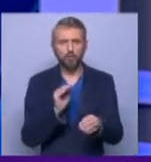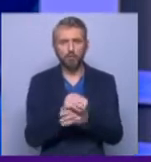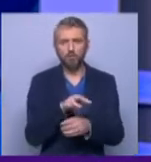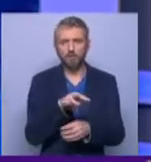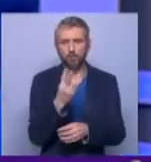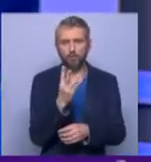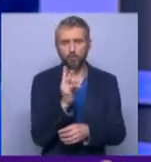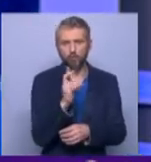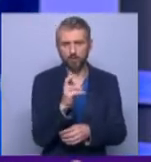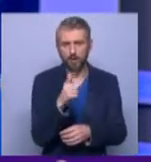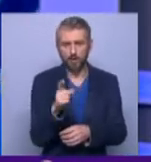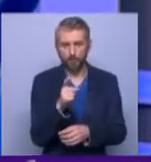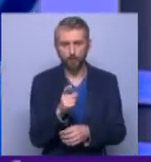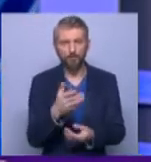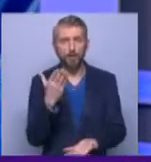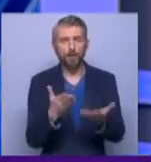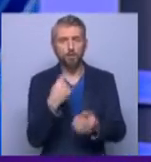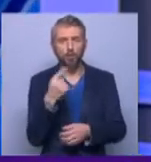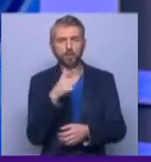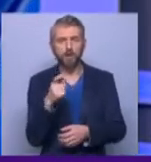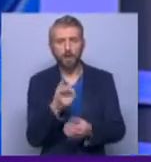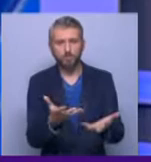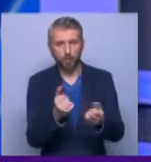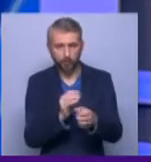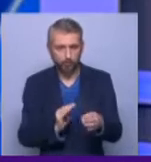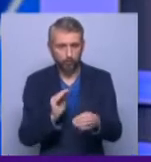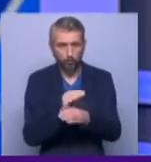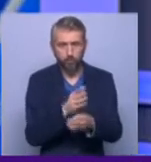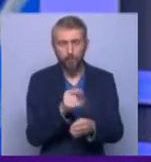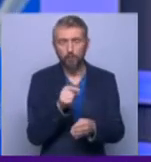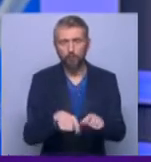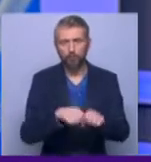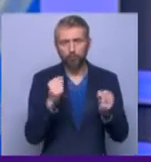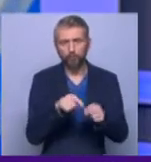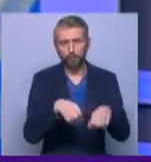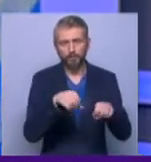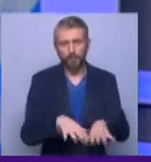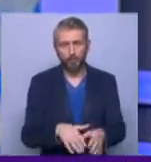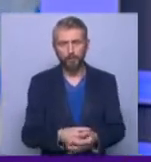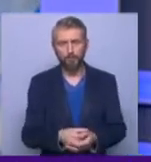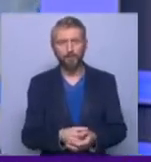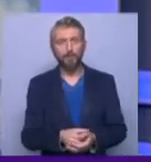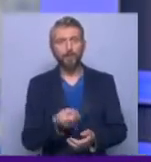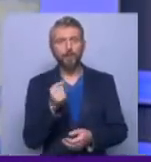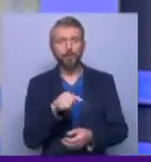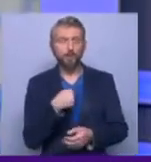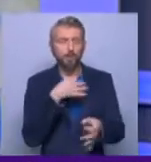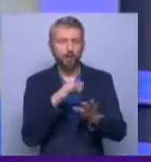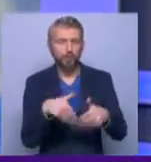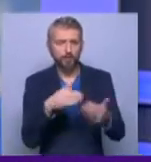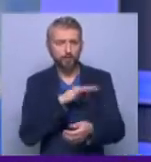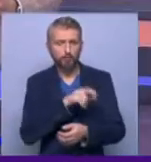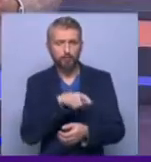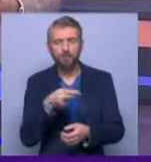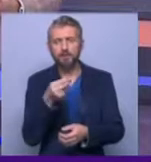кубічні газу. І якщо облгази беруть і донараховують, вони, значить, порушують цю постанову. Тому я би рекомендував споживачам